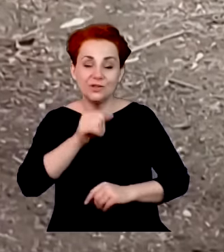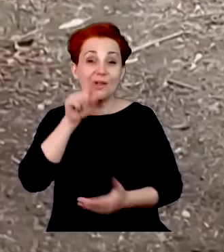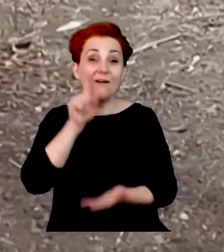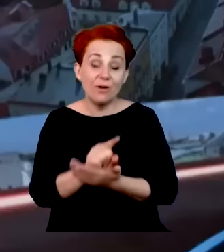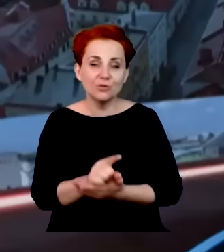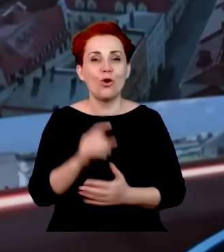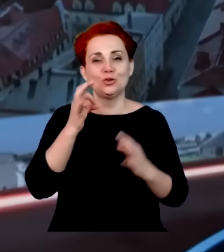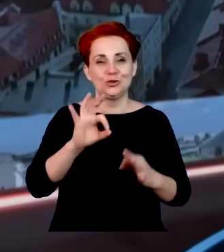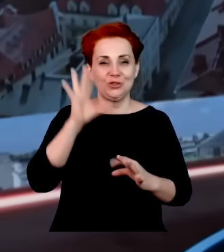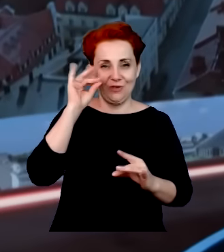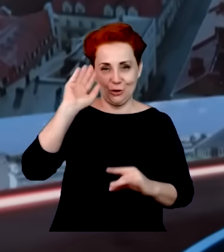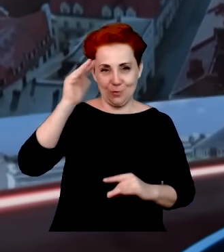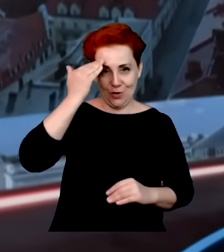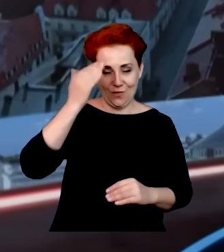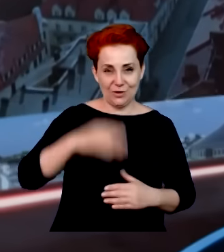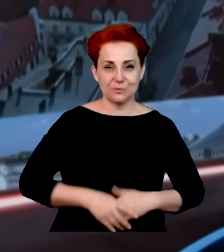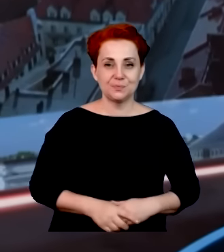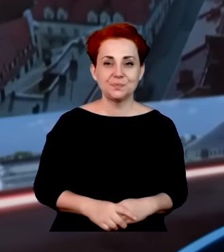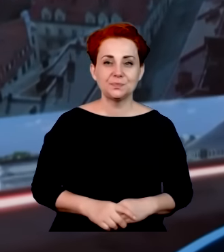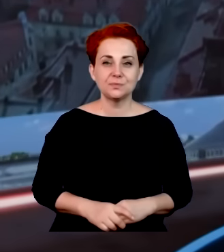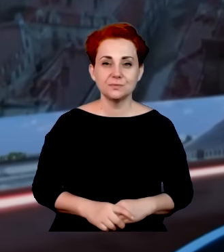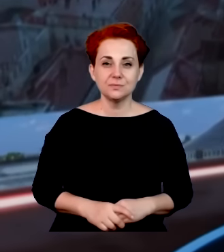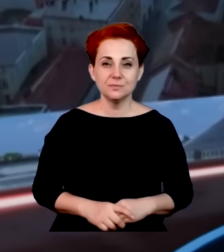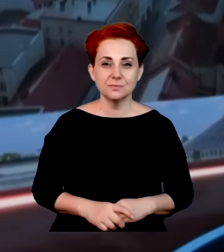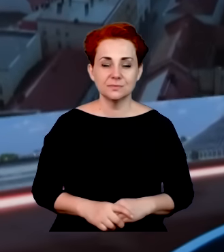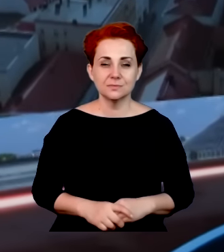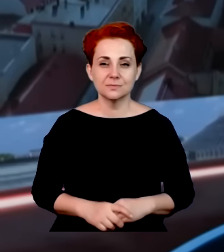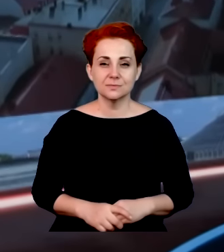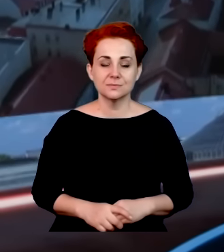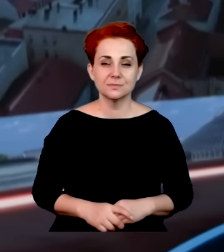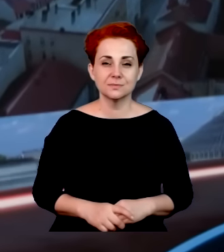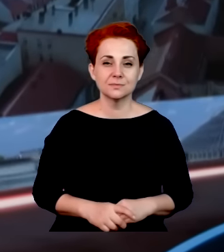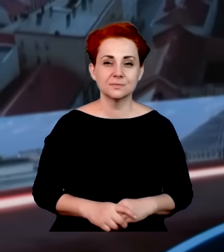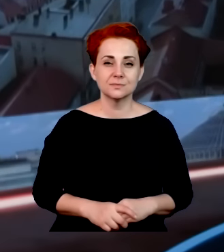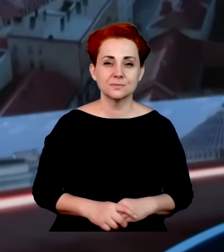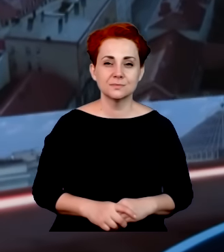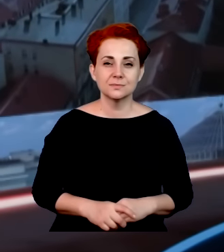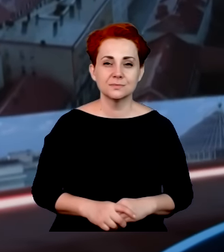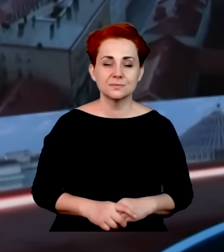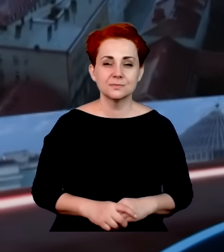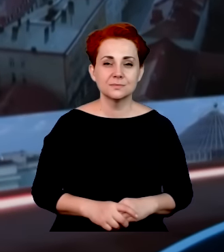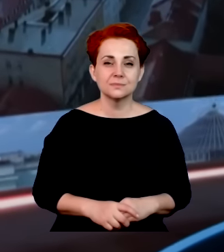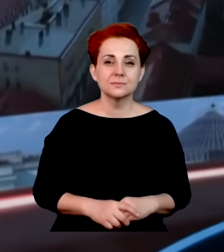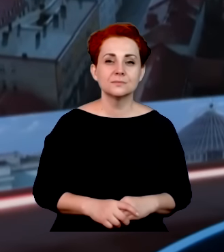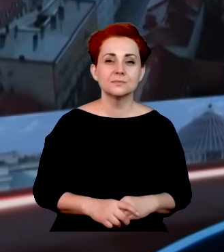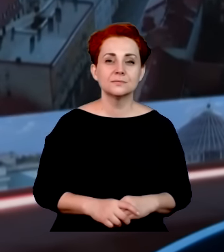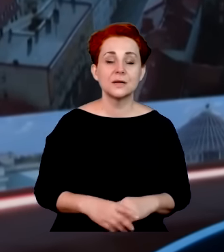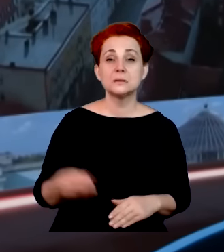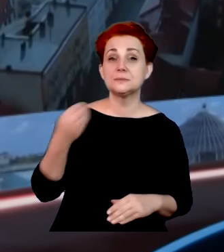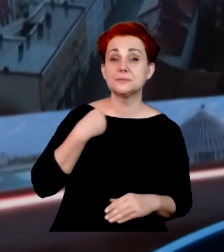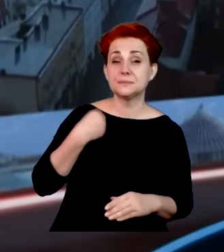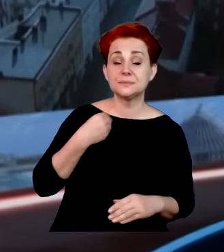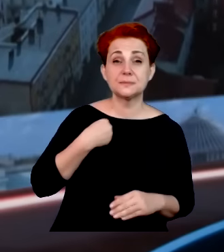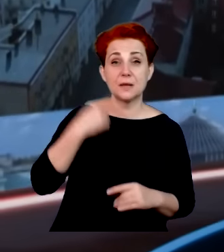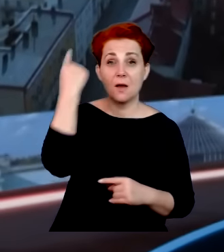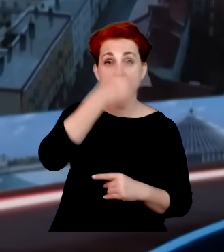wieczorem. Tyle, że Schweinsteiger już nie strzeli gola. Wielu z nas otrzymało specjalne pogodowe alerty, no i nic